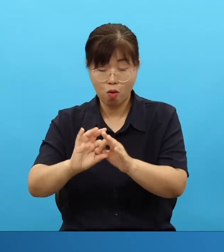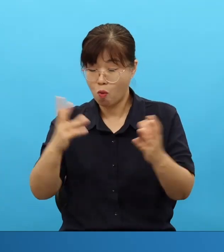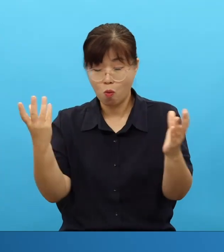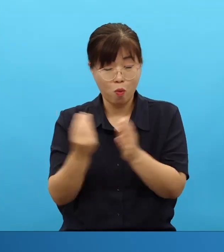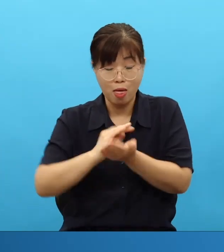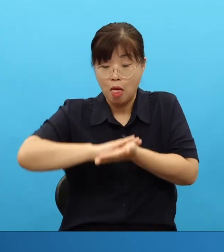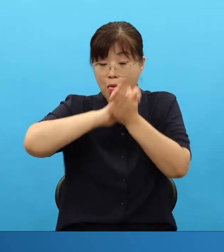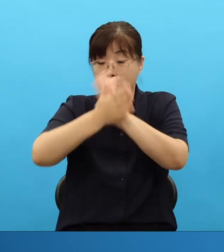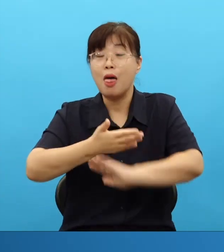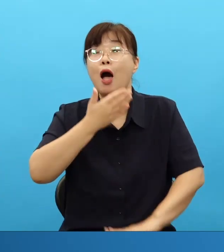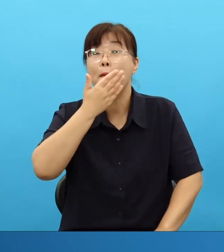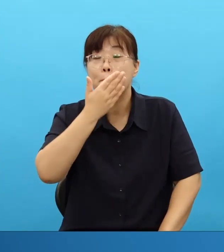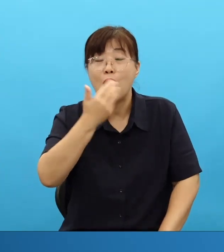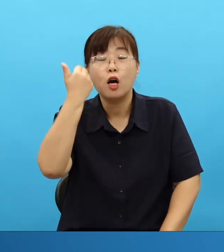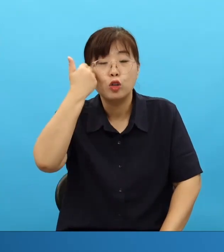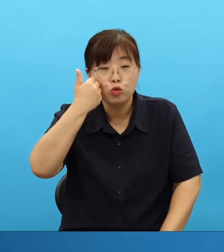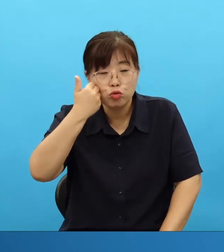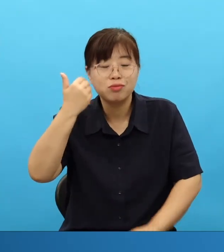역사